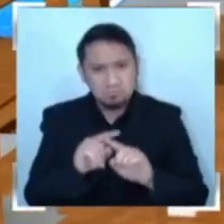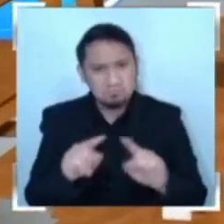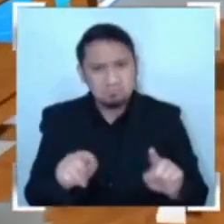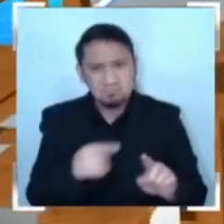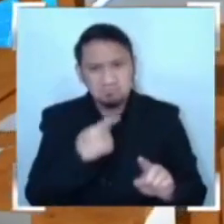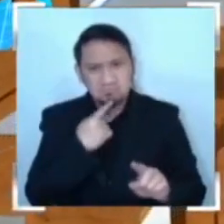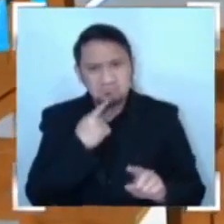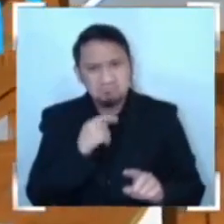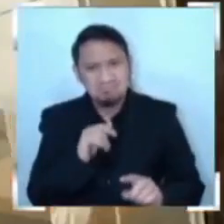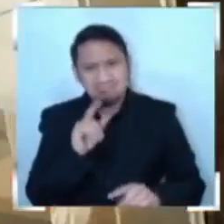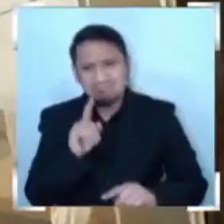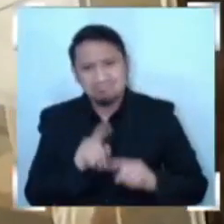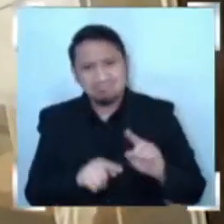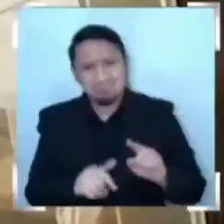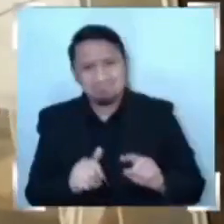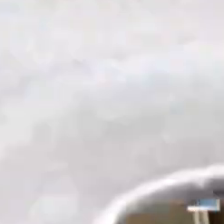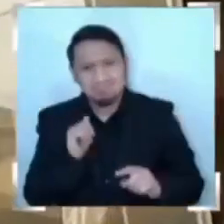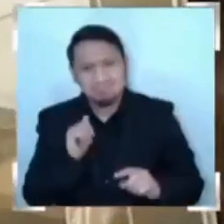si Joseph Moro.